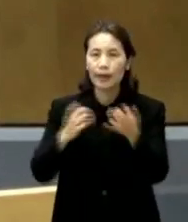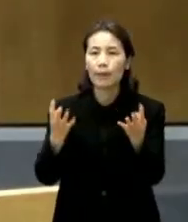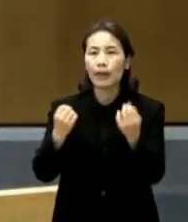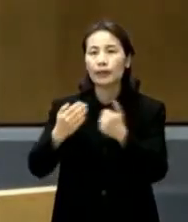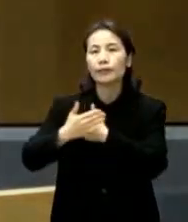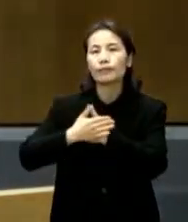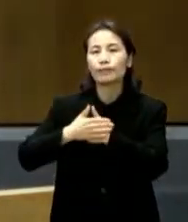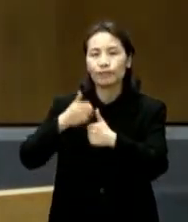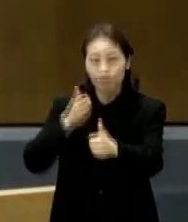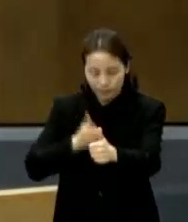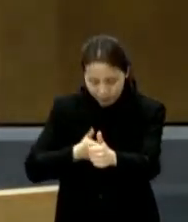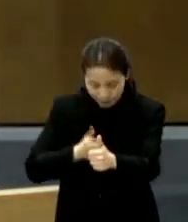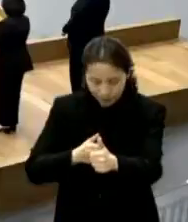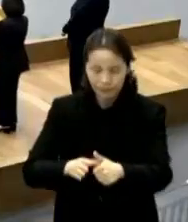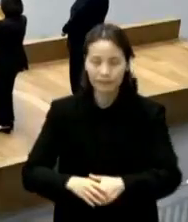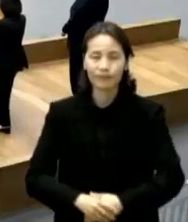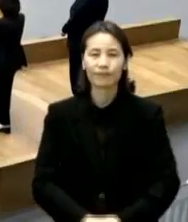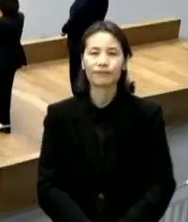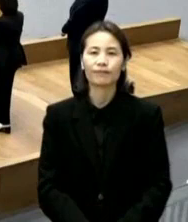도와주십시오.